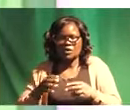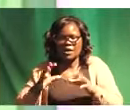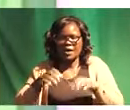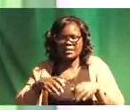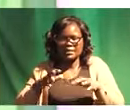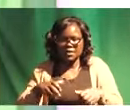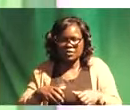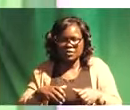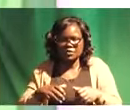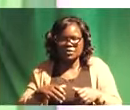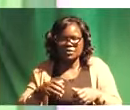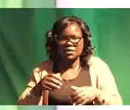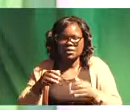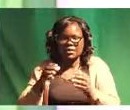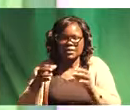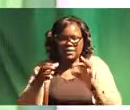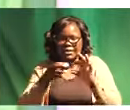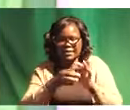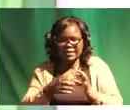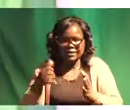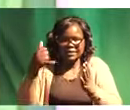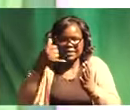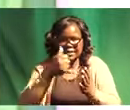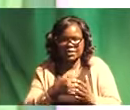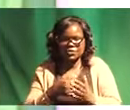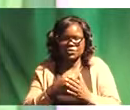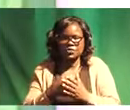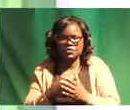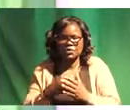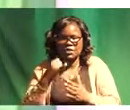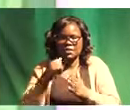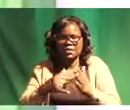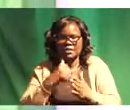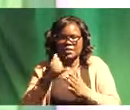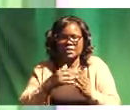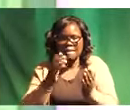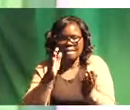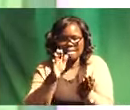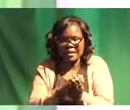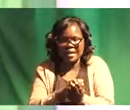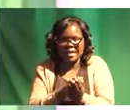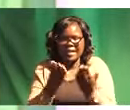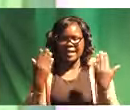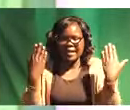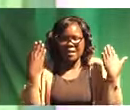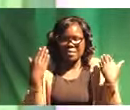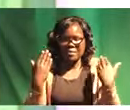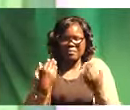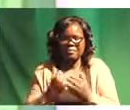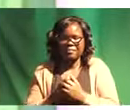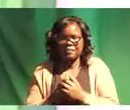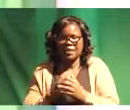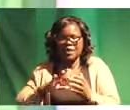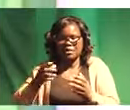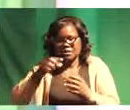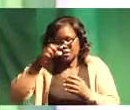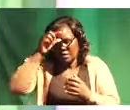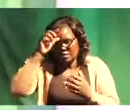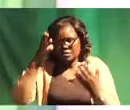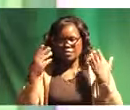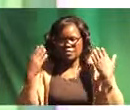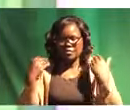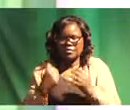Agricultural Integration and Industrial Park hapa Meru. County government ya